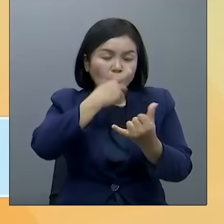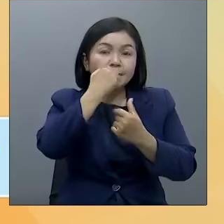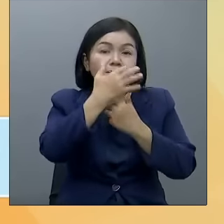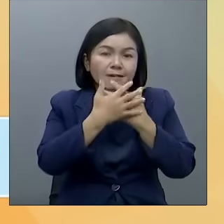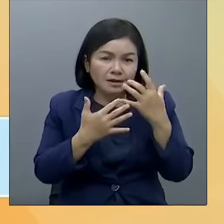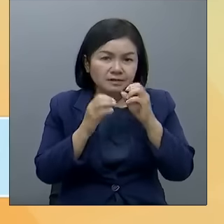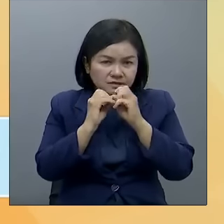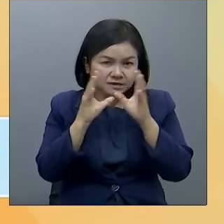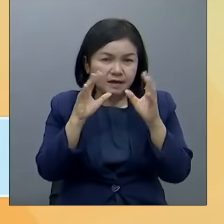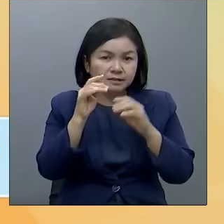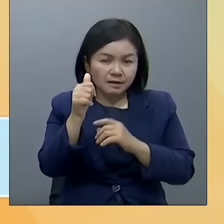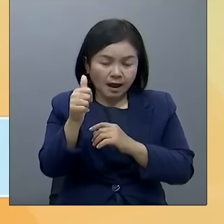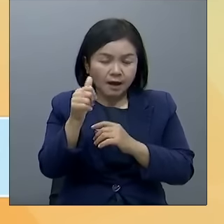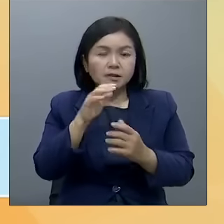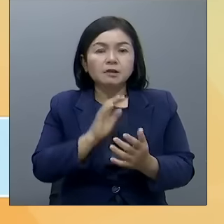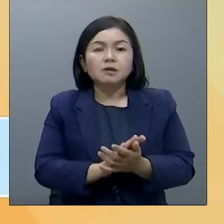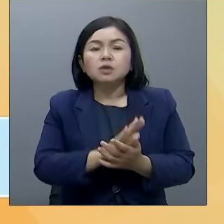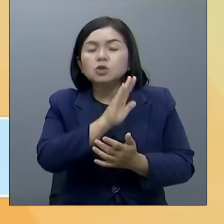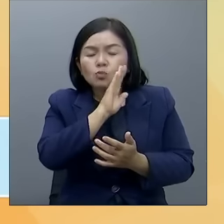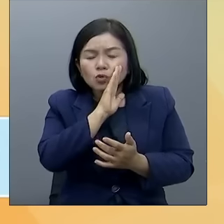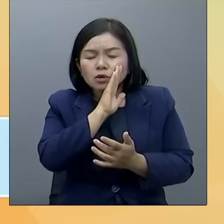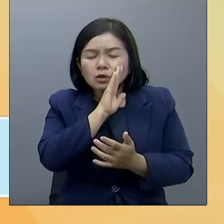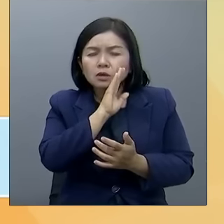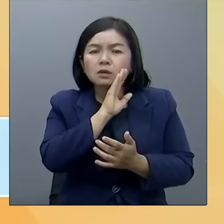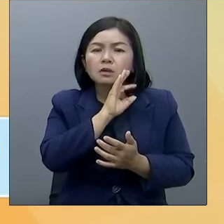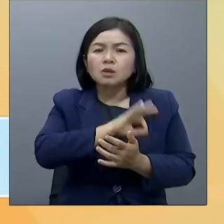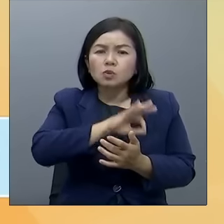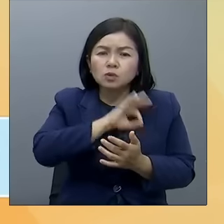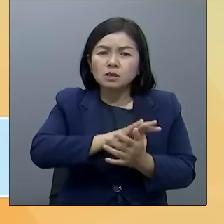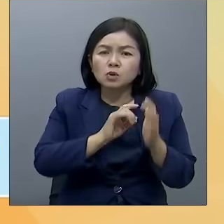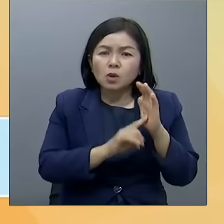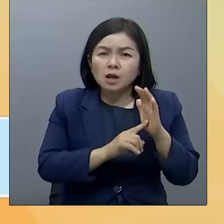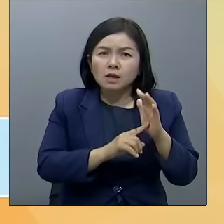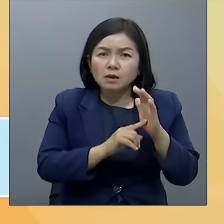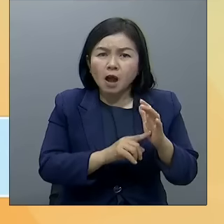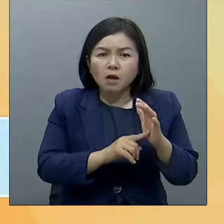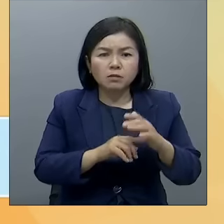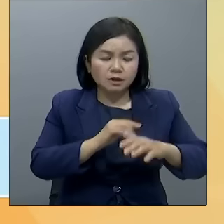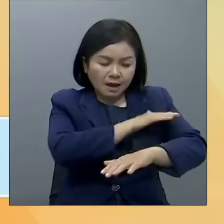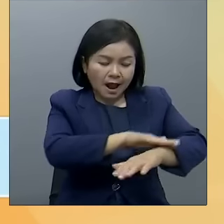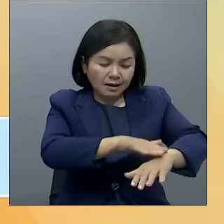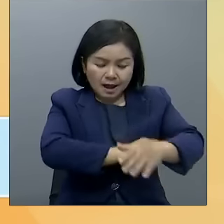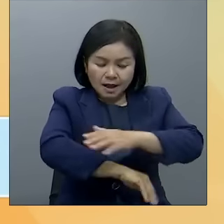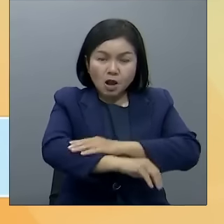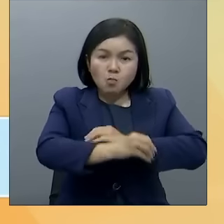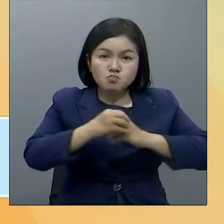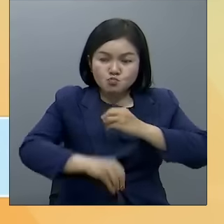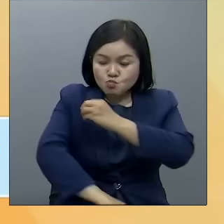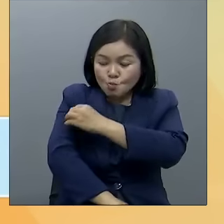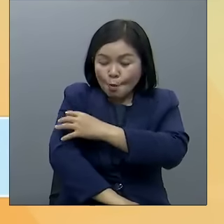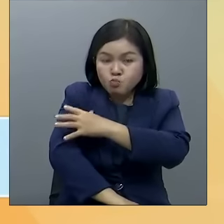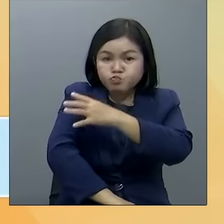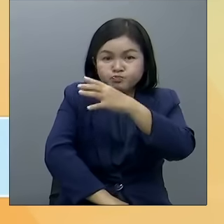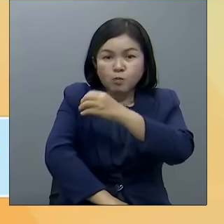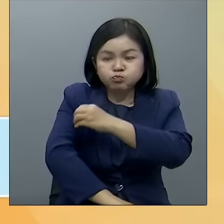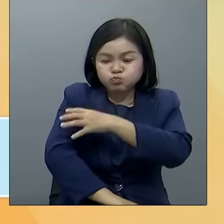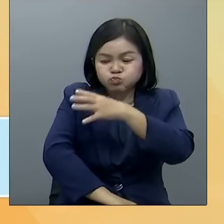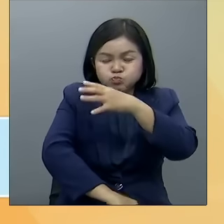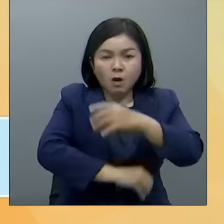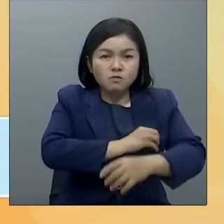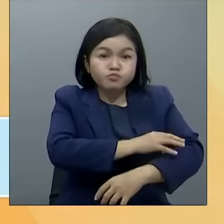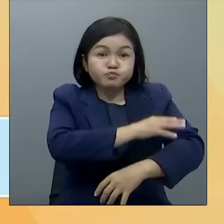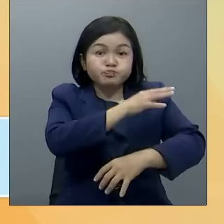อีกอันนึงก็คือถ้าอาการมีมากขึ้นเรื่อยๆนะครับก็คือยกตัวอย่างเช่นมีอาการบวมนะครับ หมายถึงตัวบวมน้ำ ใช่ครับน้ำหนักตัวเปลี่ยน